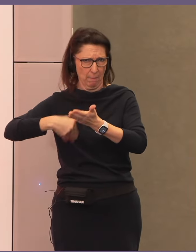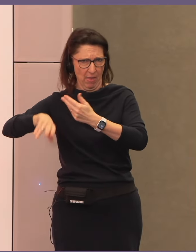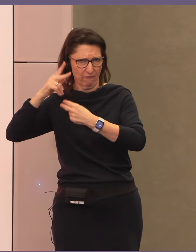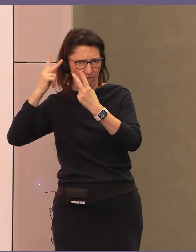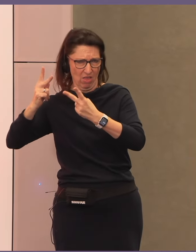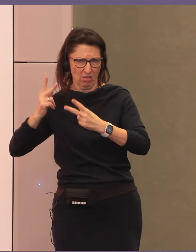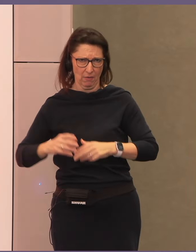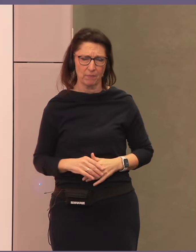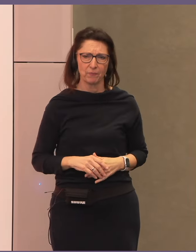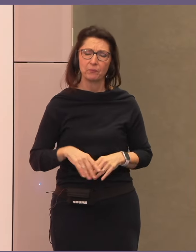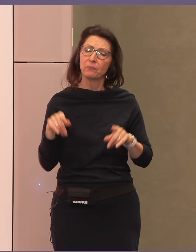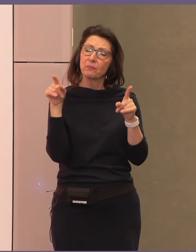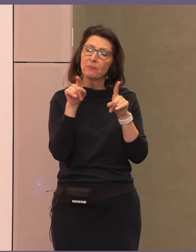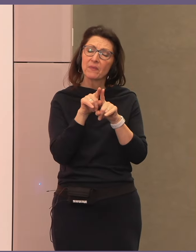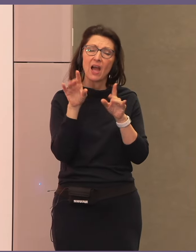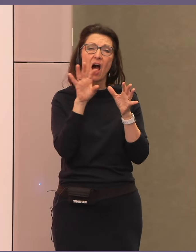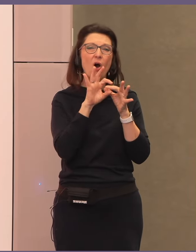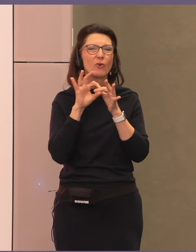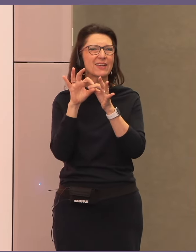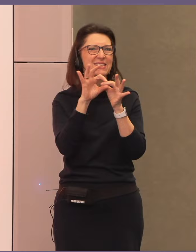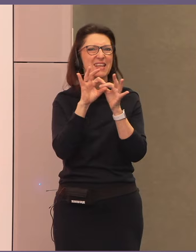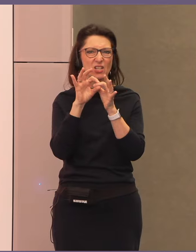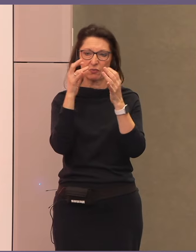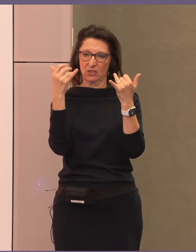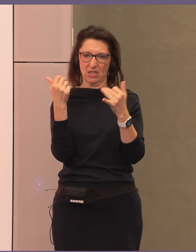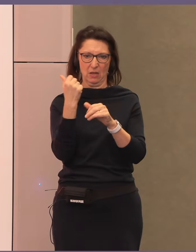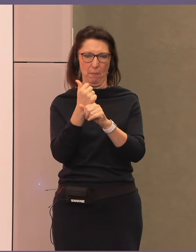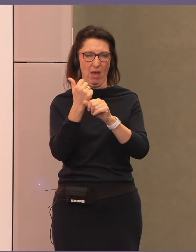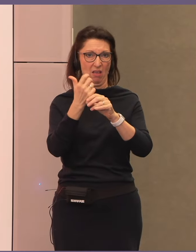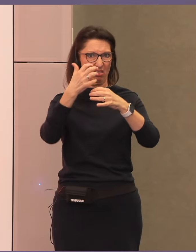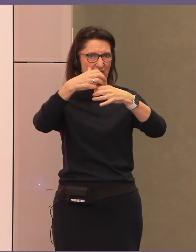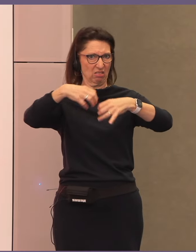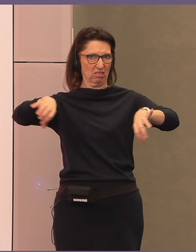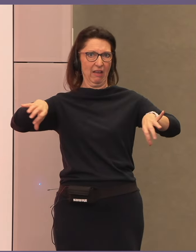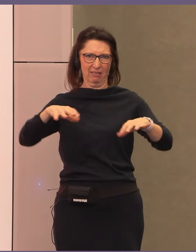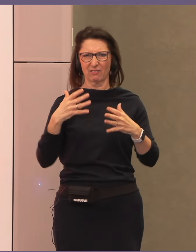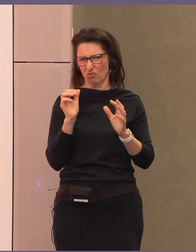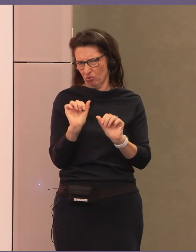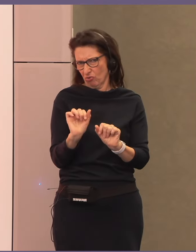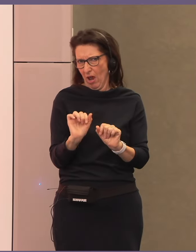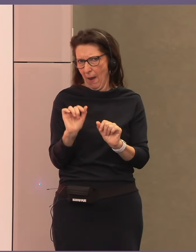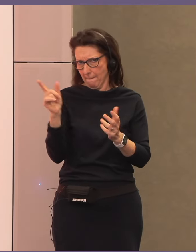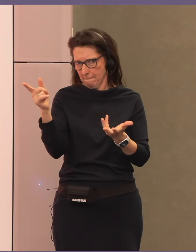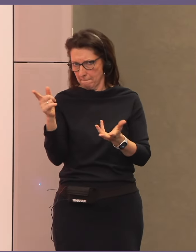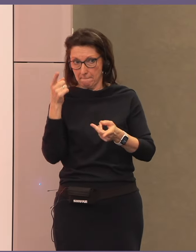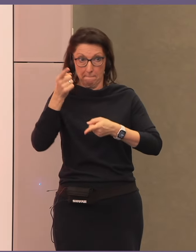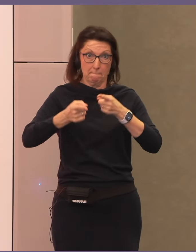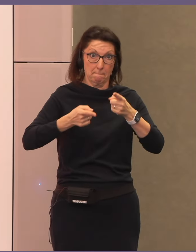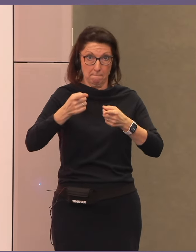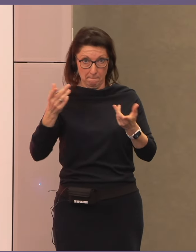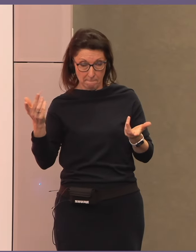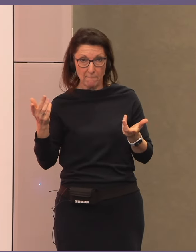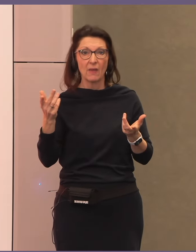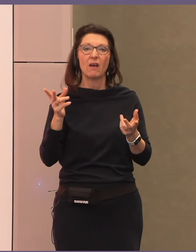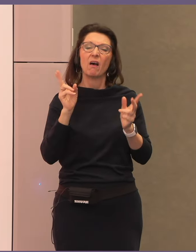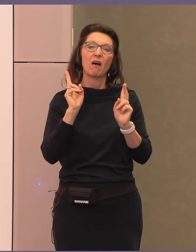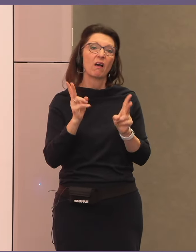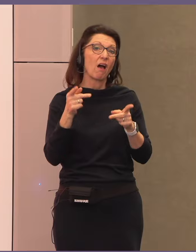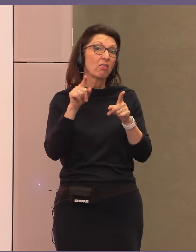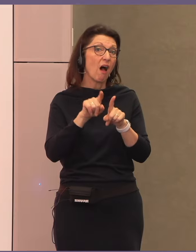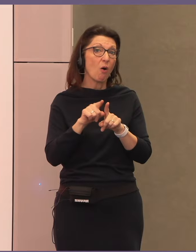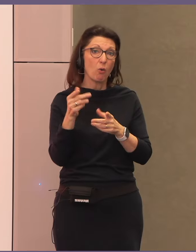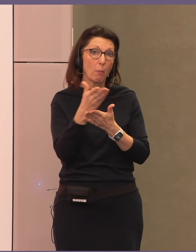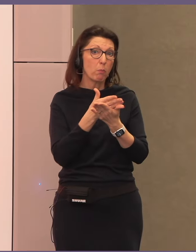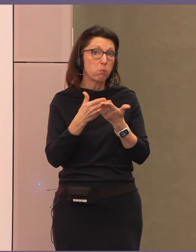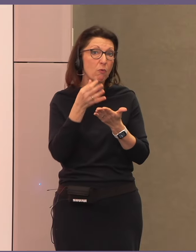Auch die gesellschaftliche Polarisierung, die in solchen Kontexten sehr üblich ist und zunimmt, kann sich negativ auf die Bildung